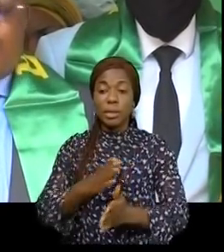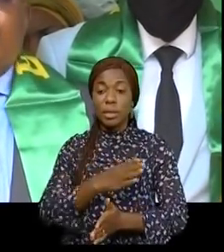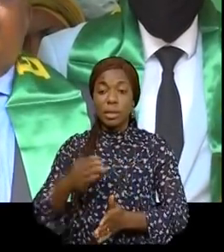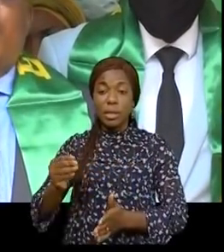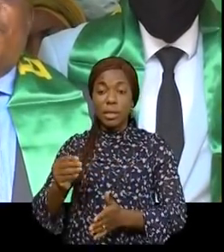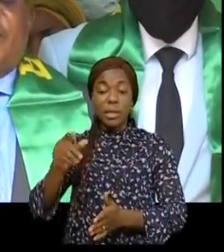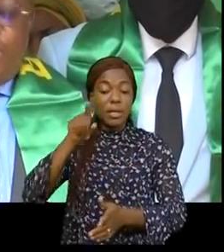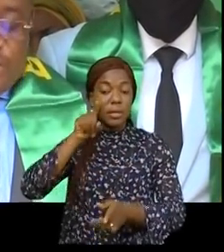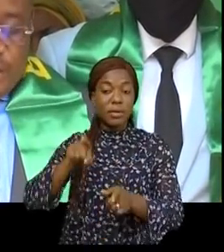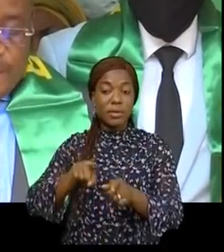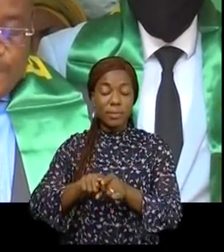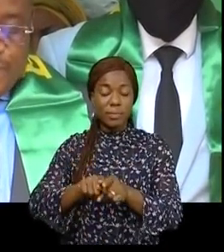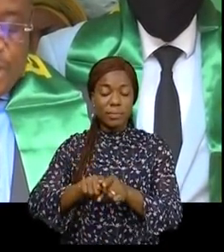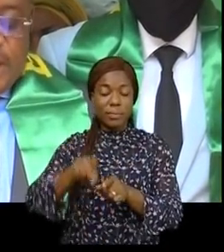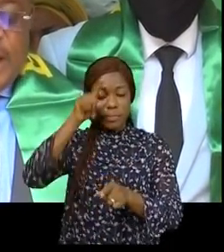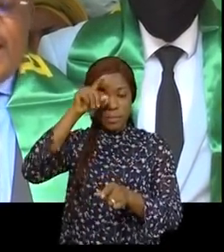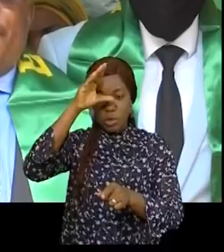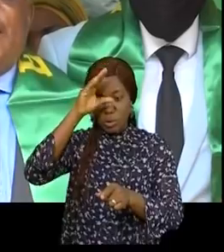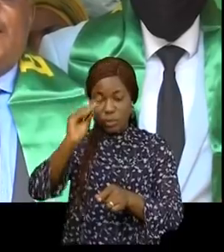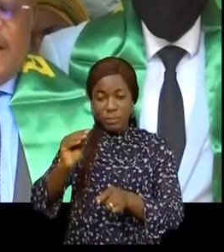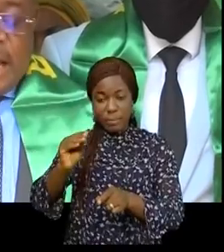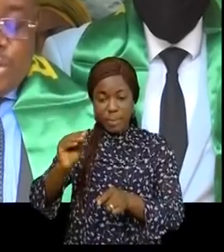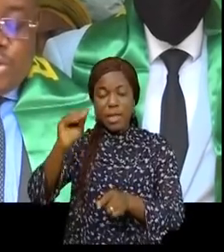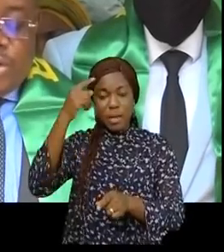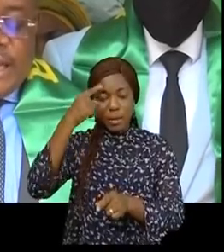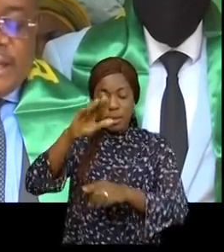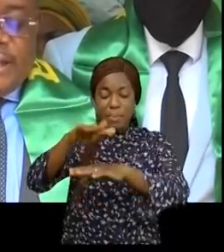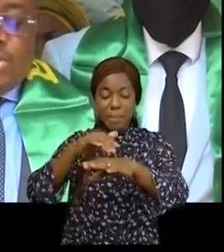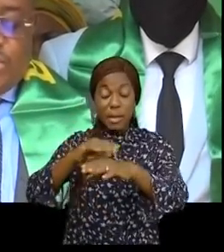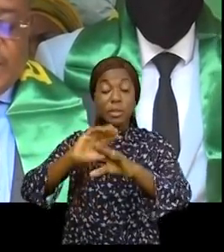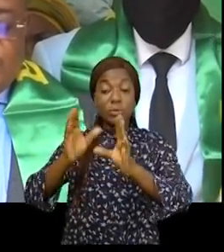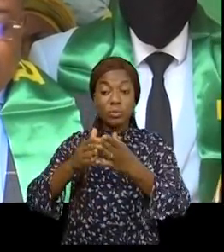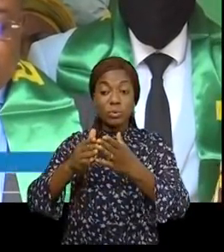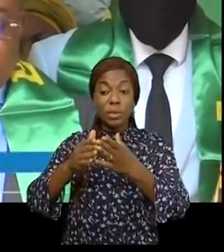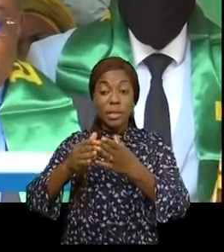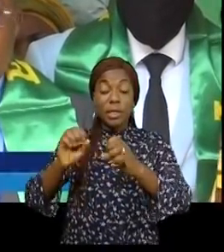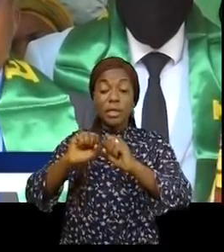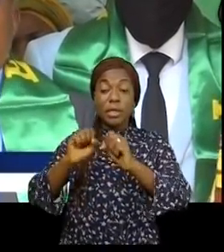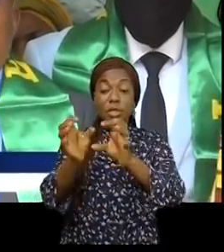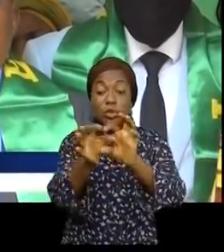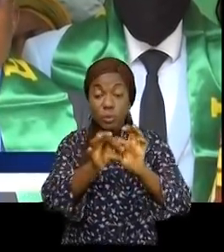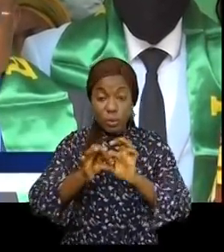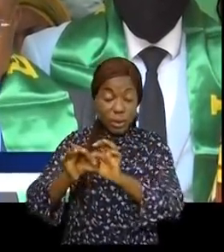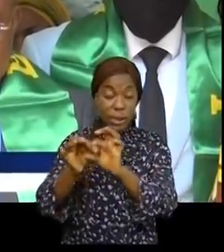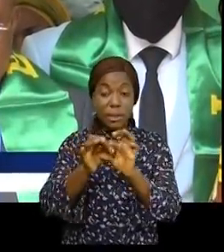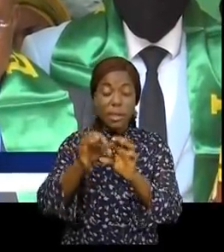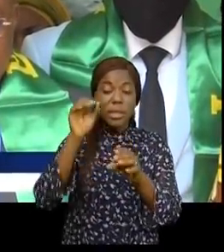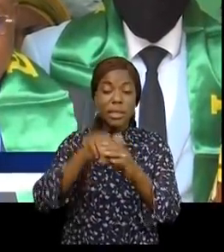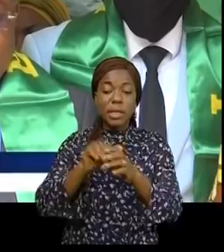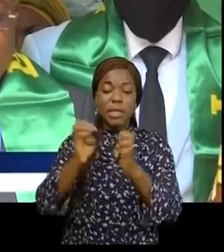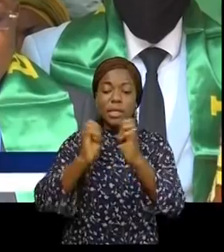un sursaut patriotique et appelle à une solidarité tous azimuts tant au niveau